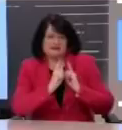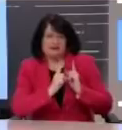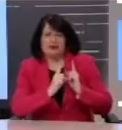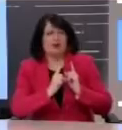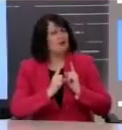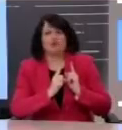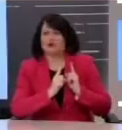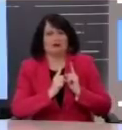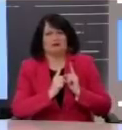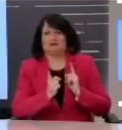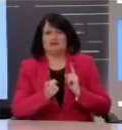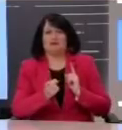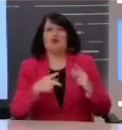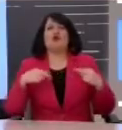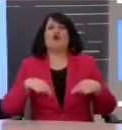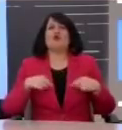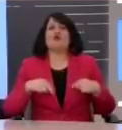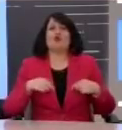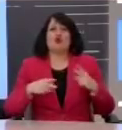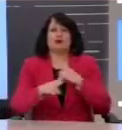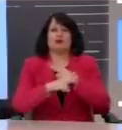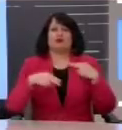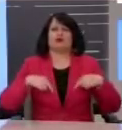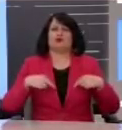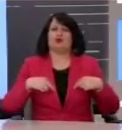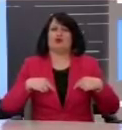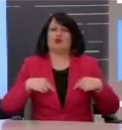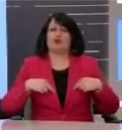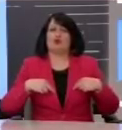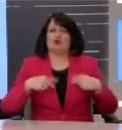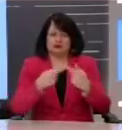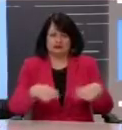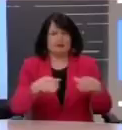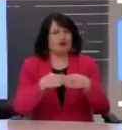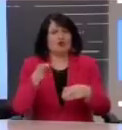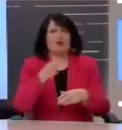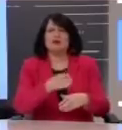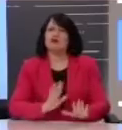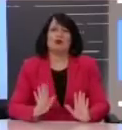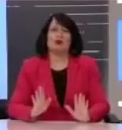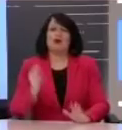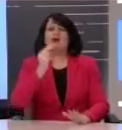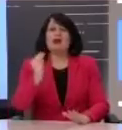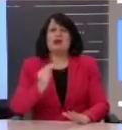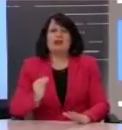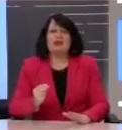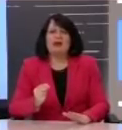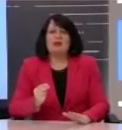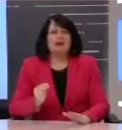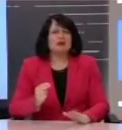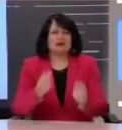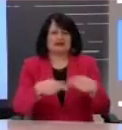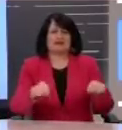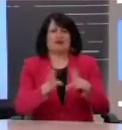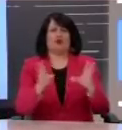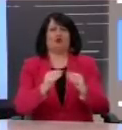και ο αναπληρωτής υπουργός στις αρμόδιες επιτροπές. Είναι θέματα, ούτε στο ΚΙΣΕΑ συζητήθηκε το θέμα